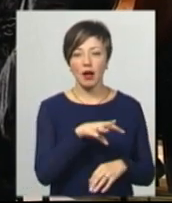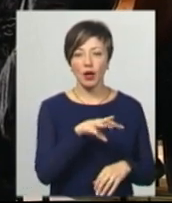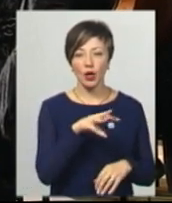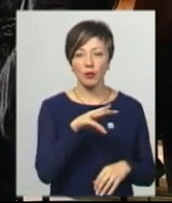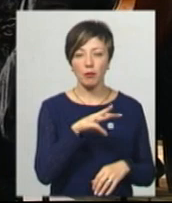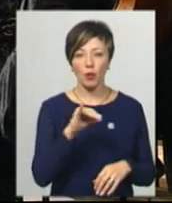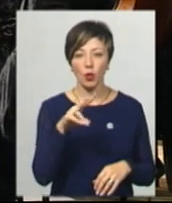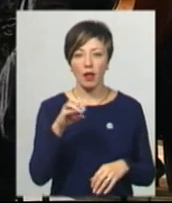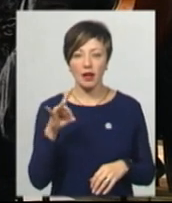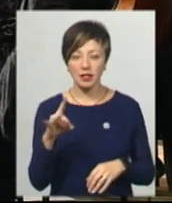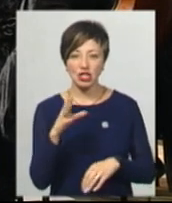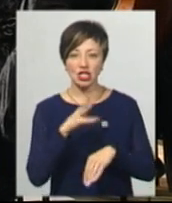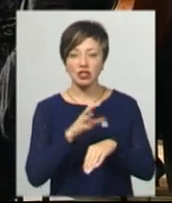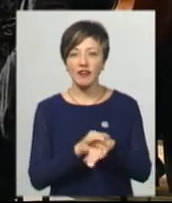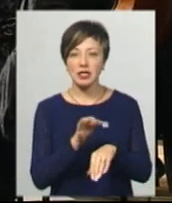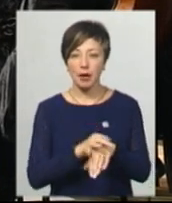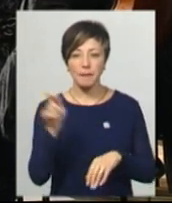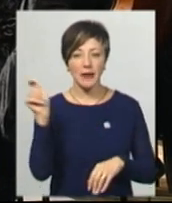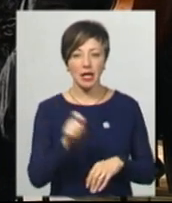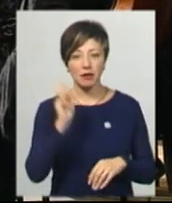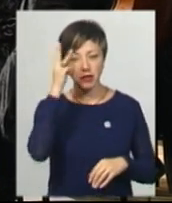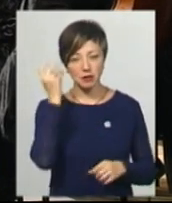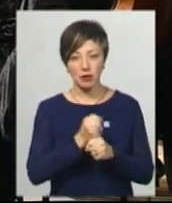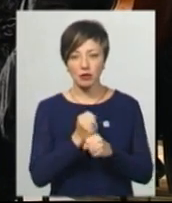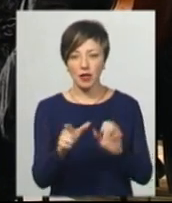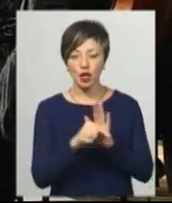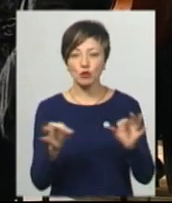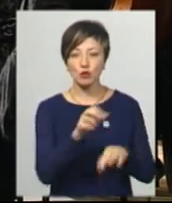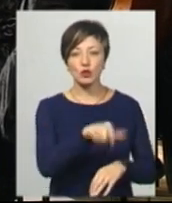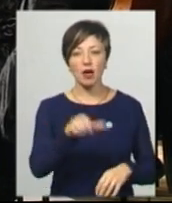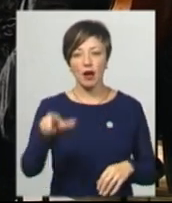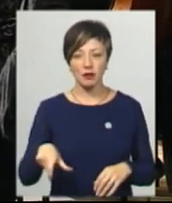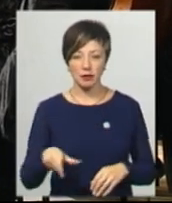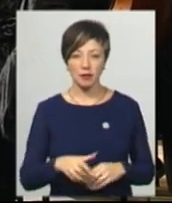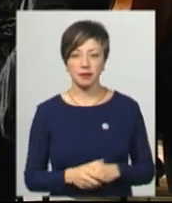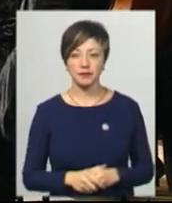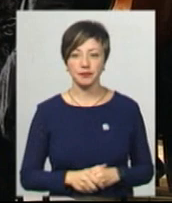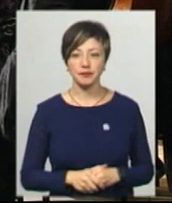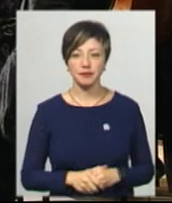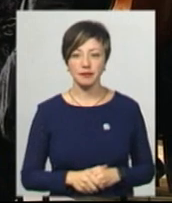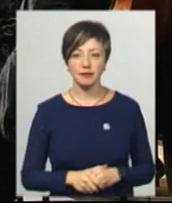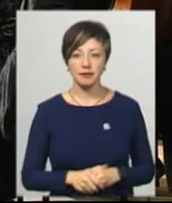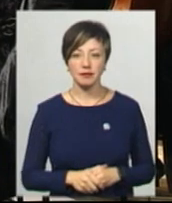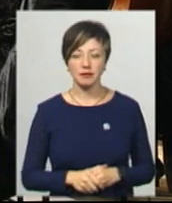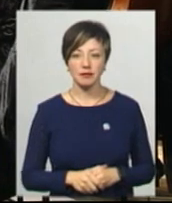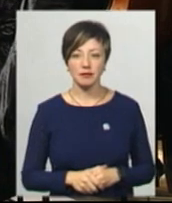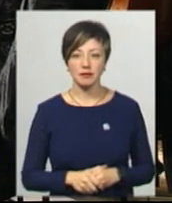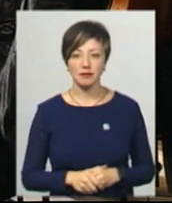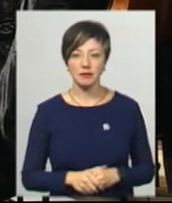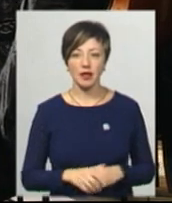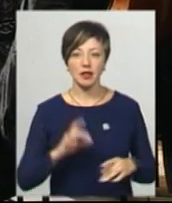зі Швейцарії. Він вшосте приїхав до Хмельницького, аби попрацювати з музикантами Хмельницької філармонії.